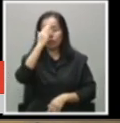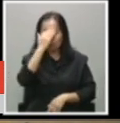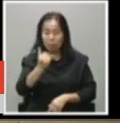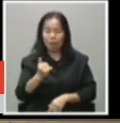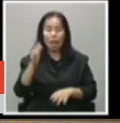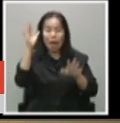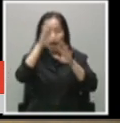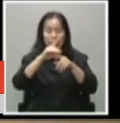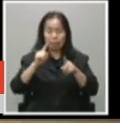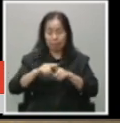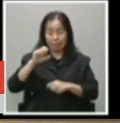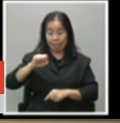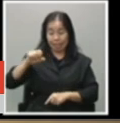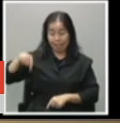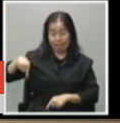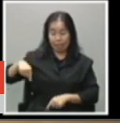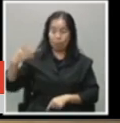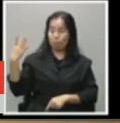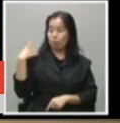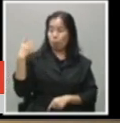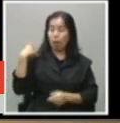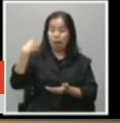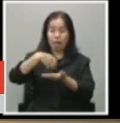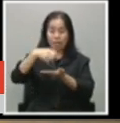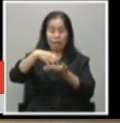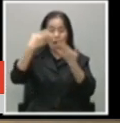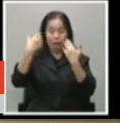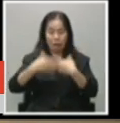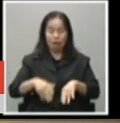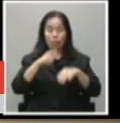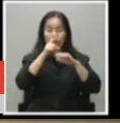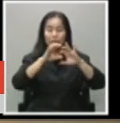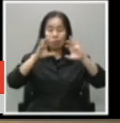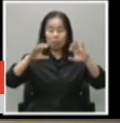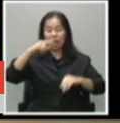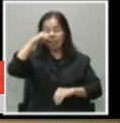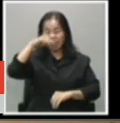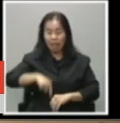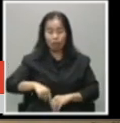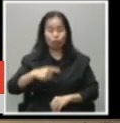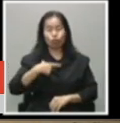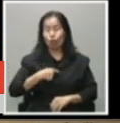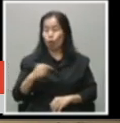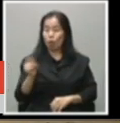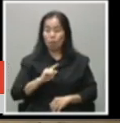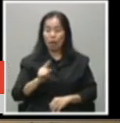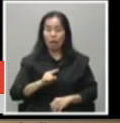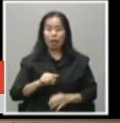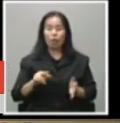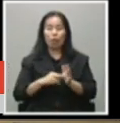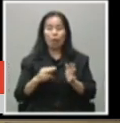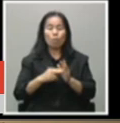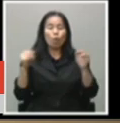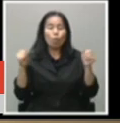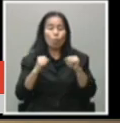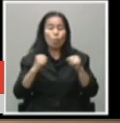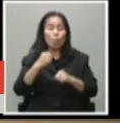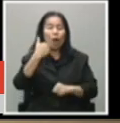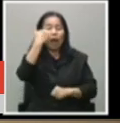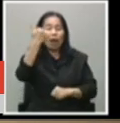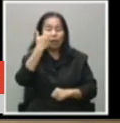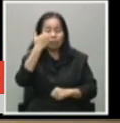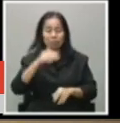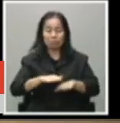าวจิรพรได้อภิปรายไปเมื่อวานนี้ว่ารัฐบาลไทยตั้งโต๊ะขายหน้ากากอนามั